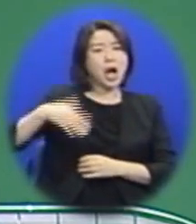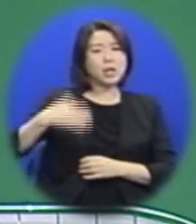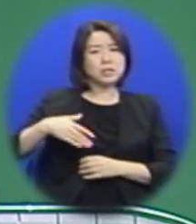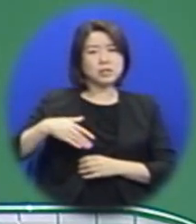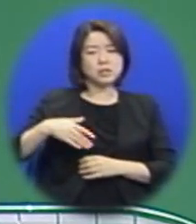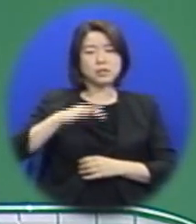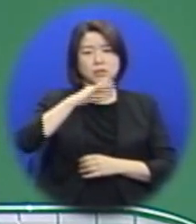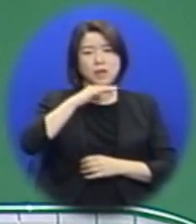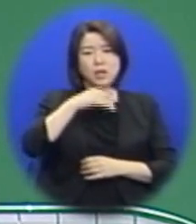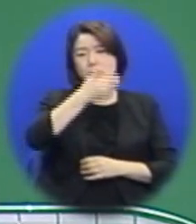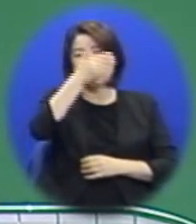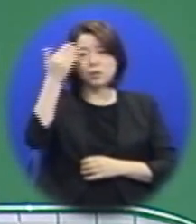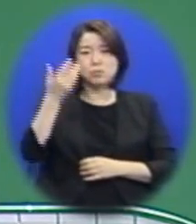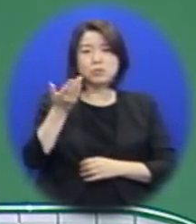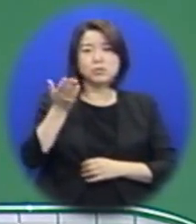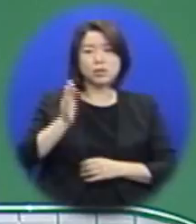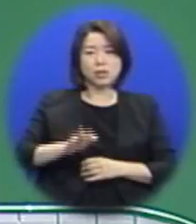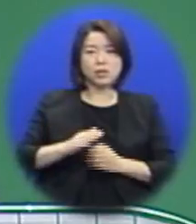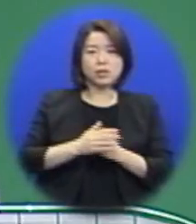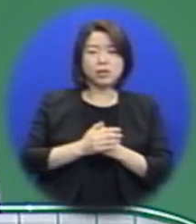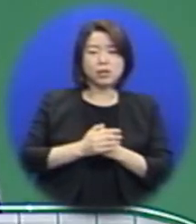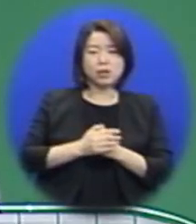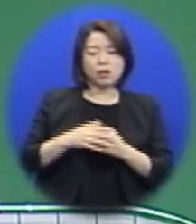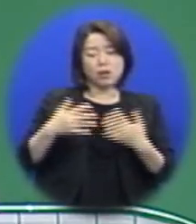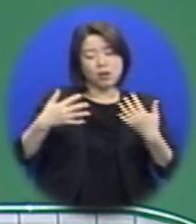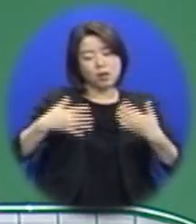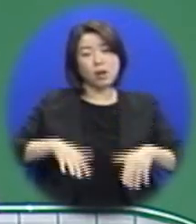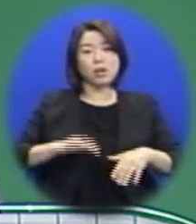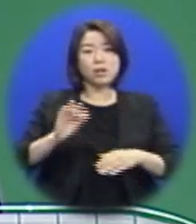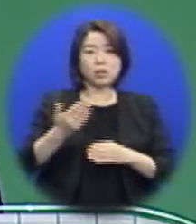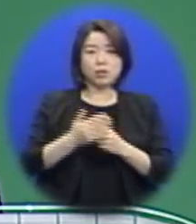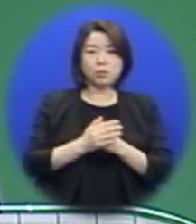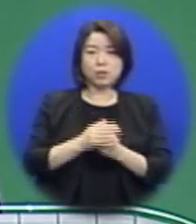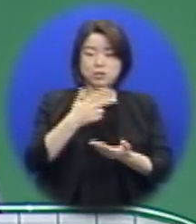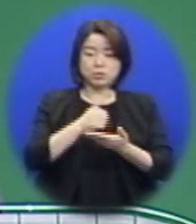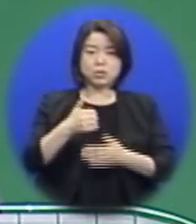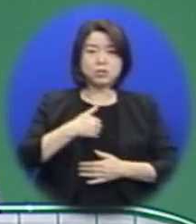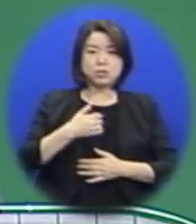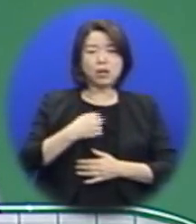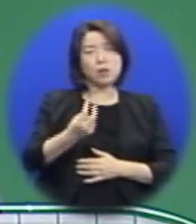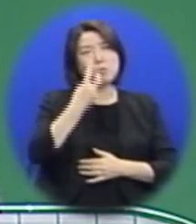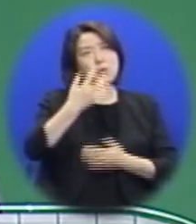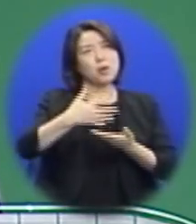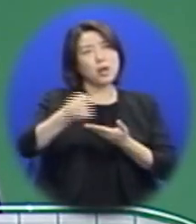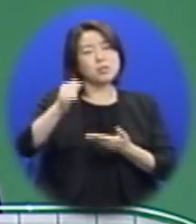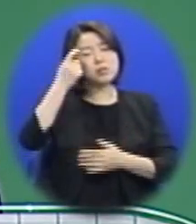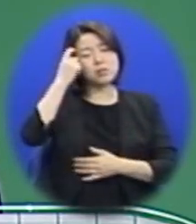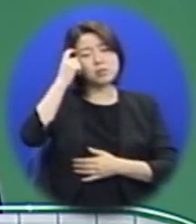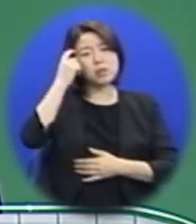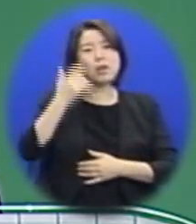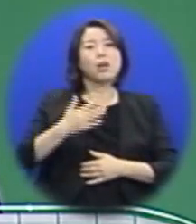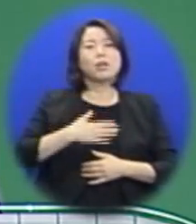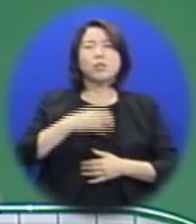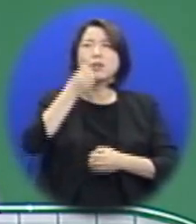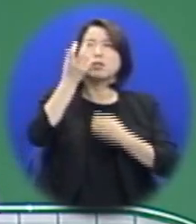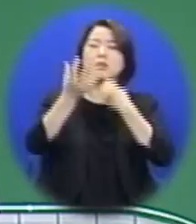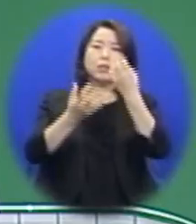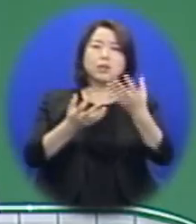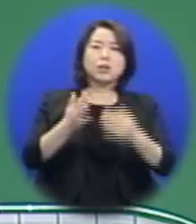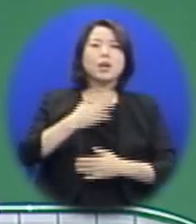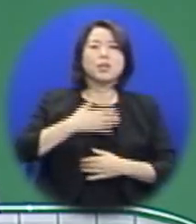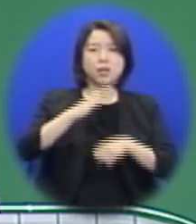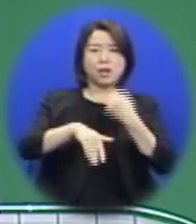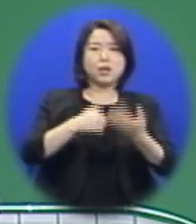때인데 기력이 쇠하여 지다니 주님께서 나의 목숨 거두시려나. 나는 아뢰었다. 나의